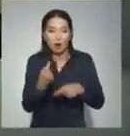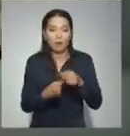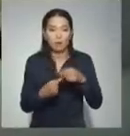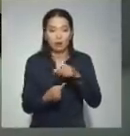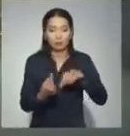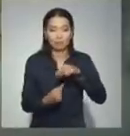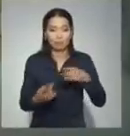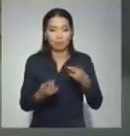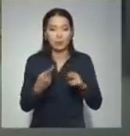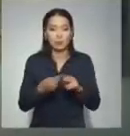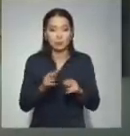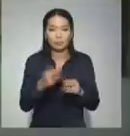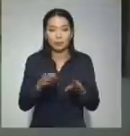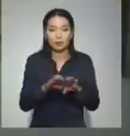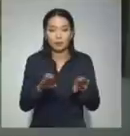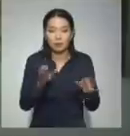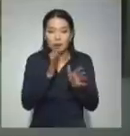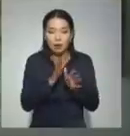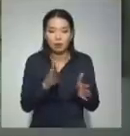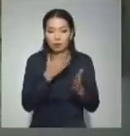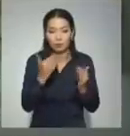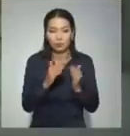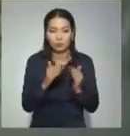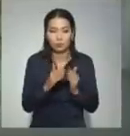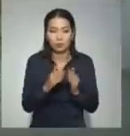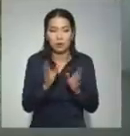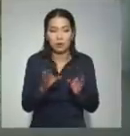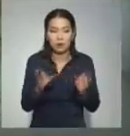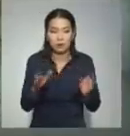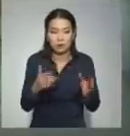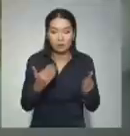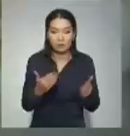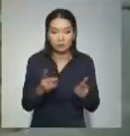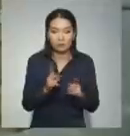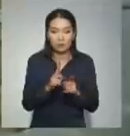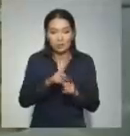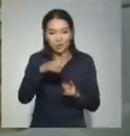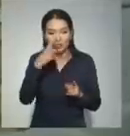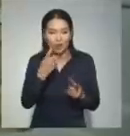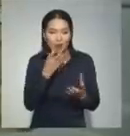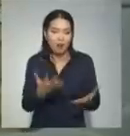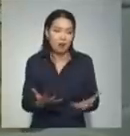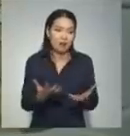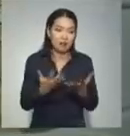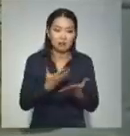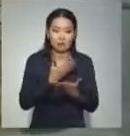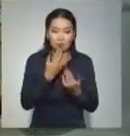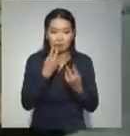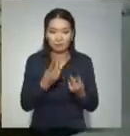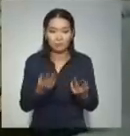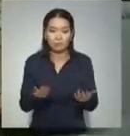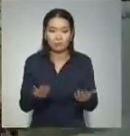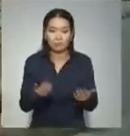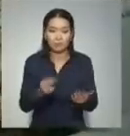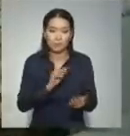этого, не получается, не прогревается дом. Батареи, от них даже жара нету. Подача никак не спасет, потому что